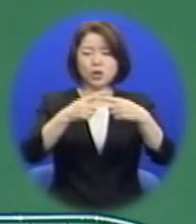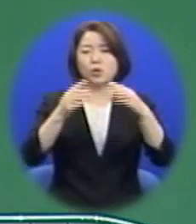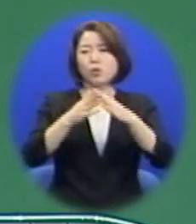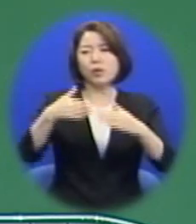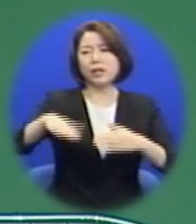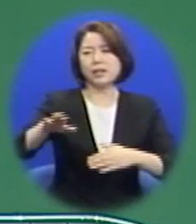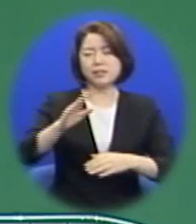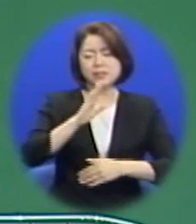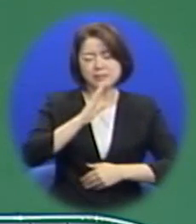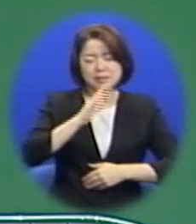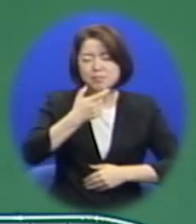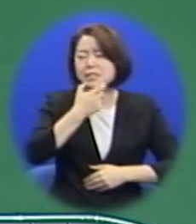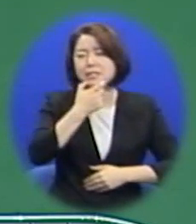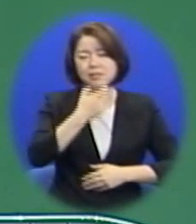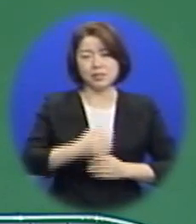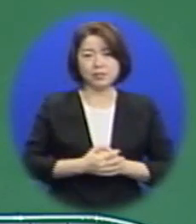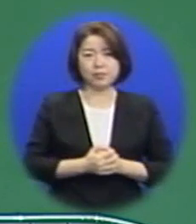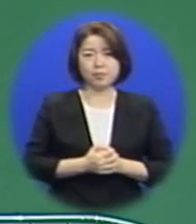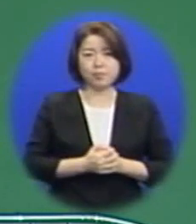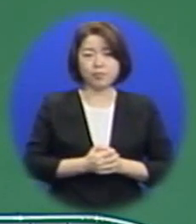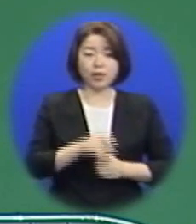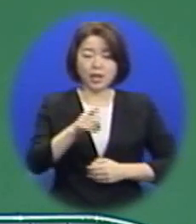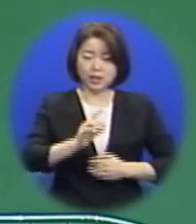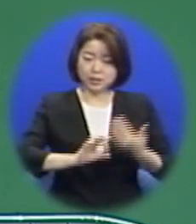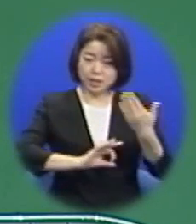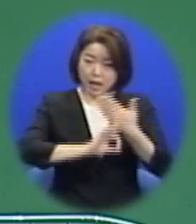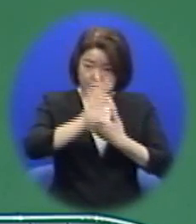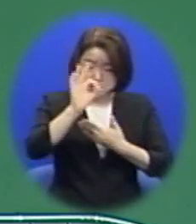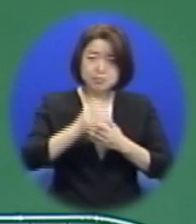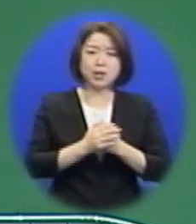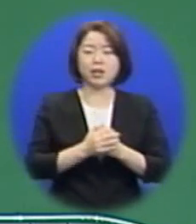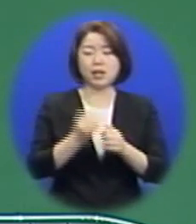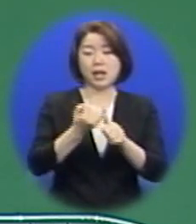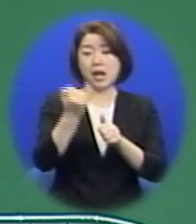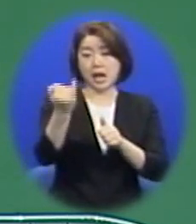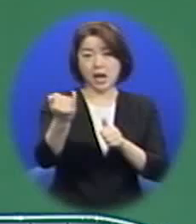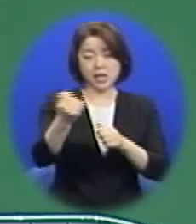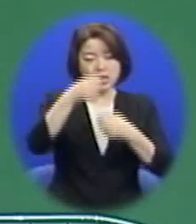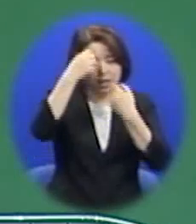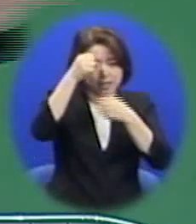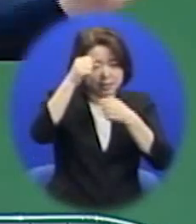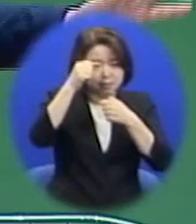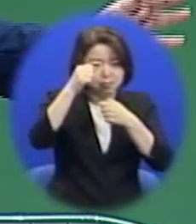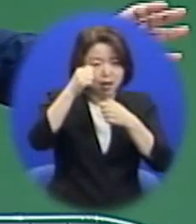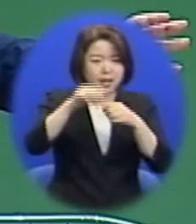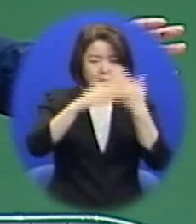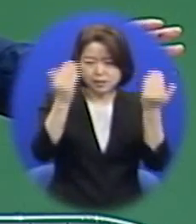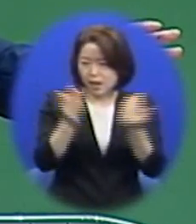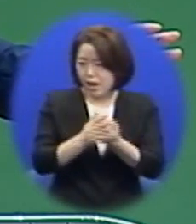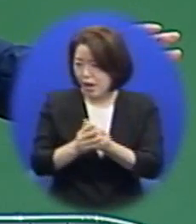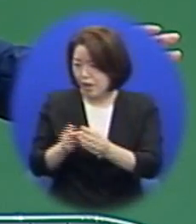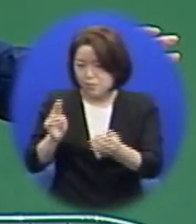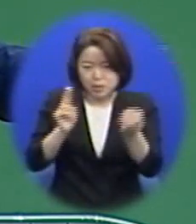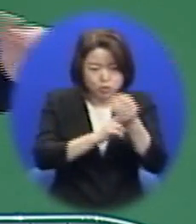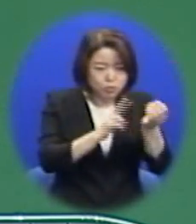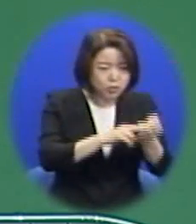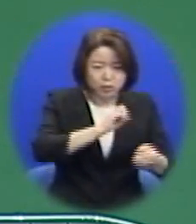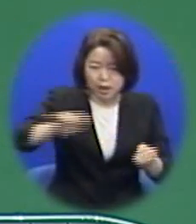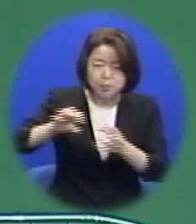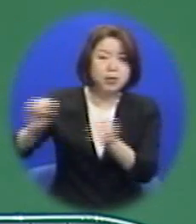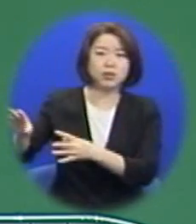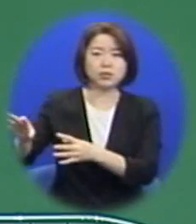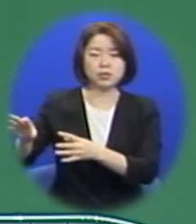정말 싫어했어요. 그날 아침에 아내의 신발이라는 신발은 다 내던져버렸어요.